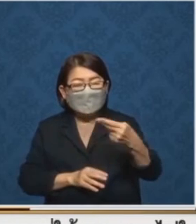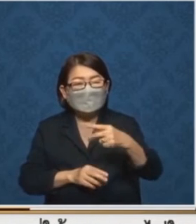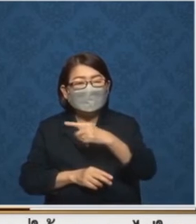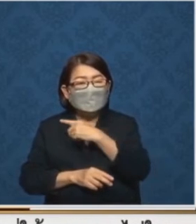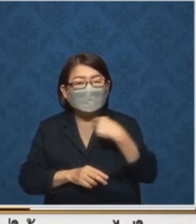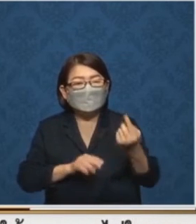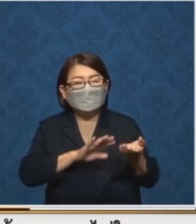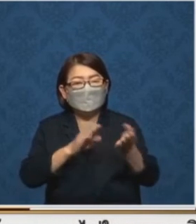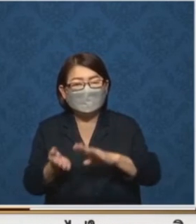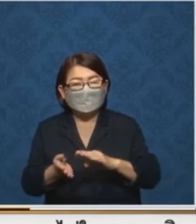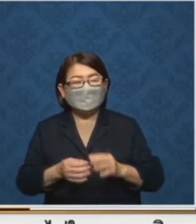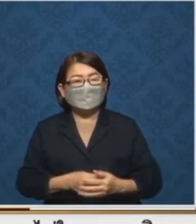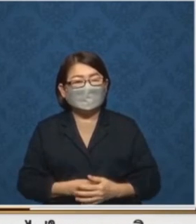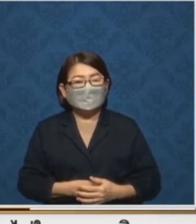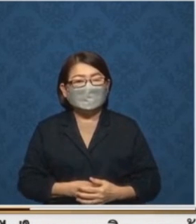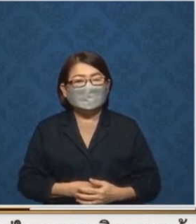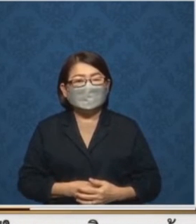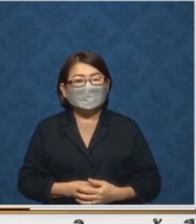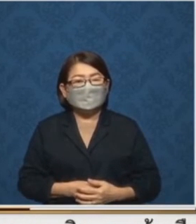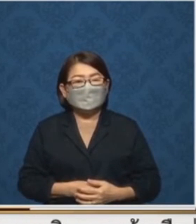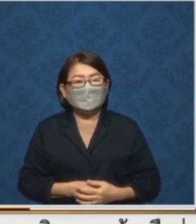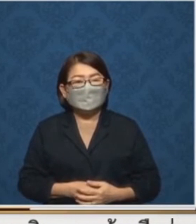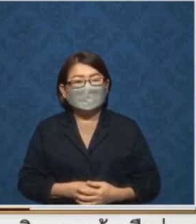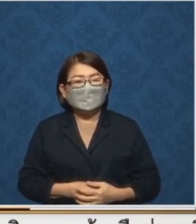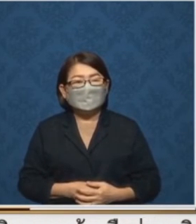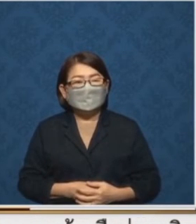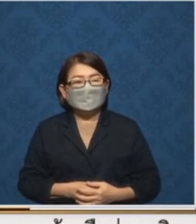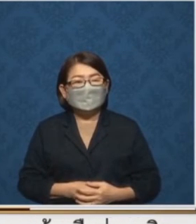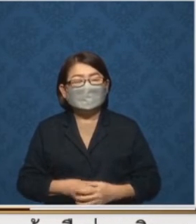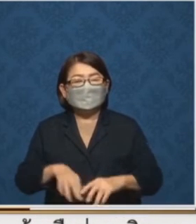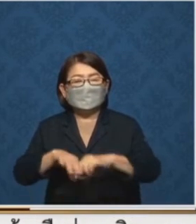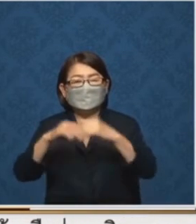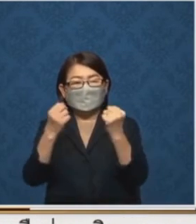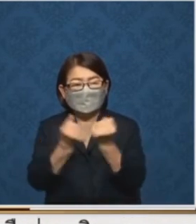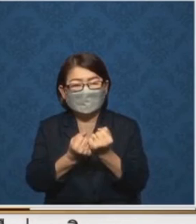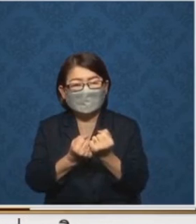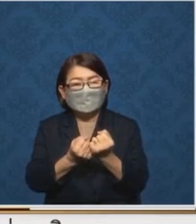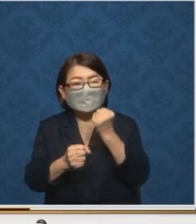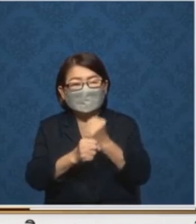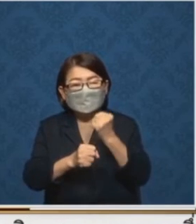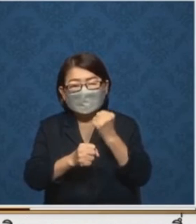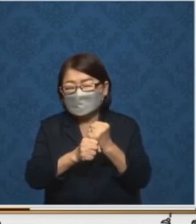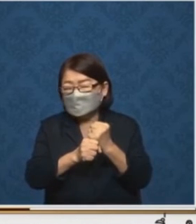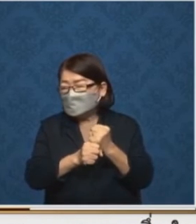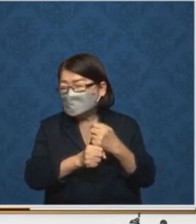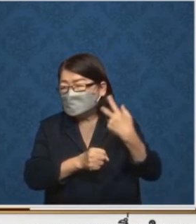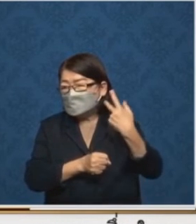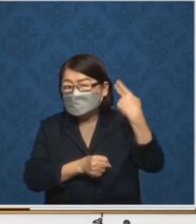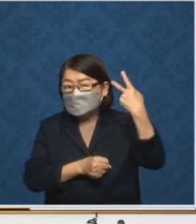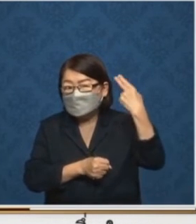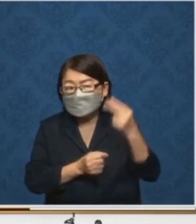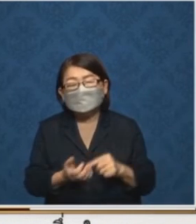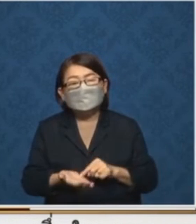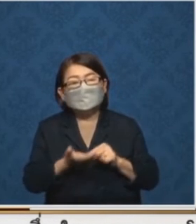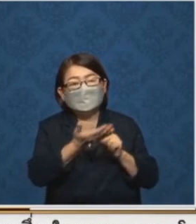เขาจอดทิ้งอย่นกหมดไปดแผนต่ไปครับสายการวินปิดนะ ไม่จายเงินเดือนครั ไปดแผนต่ไปอครับ